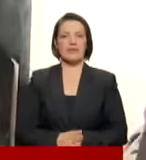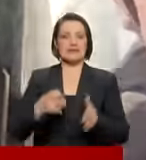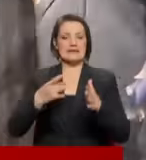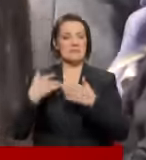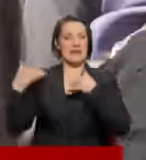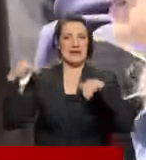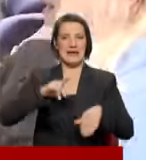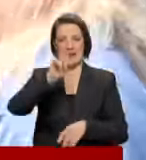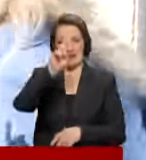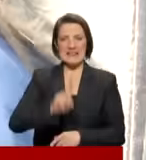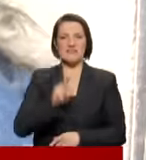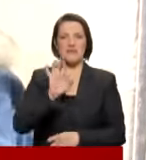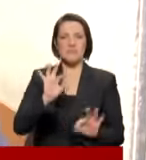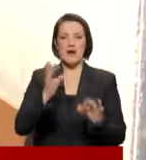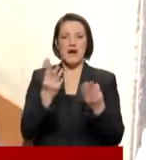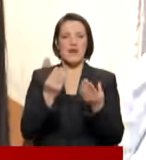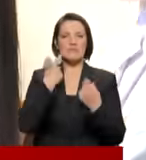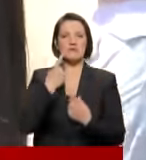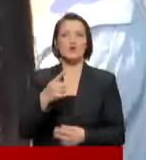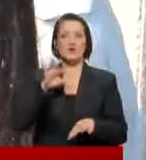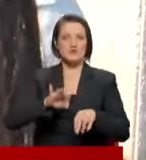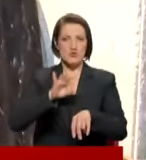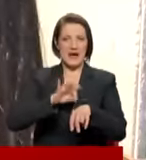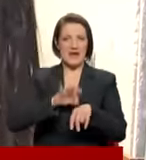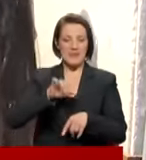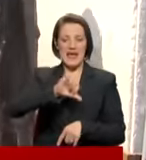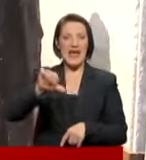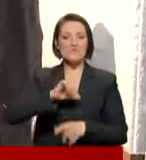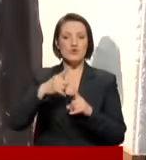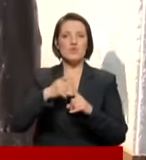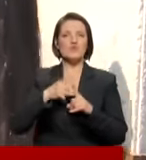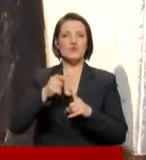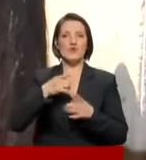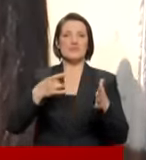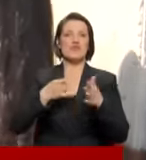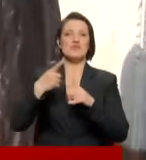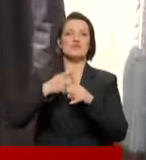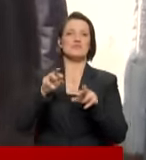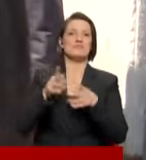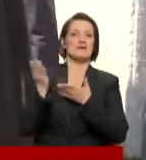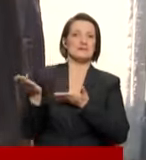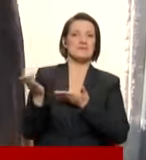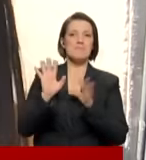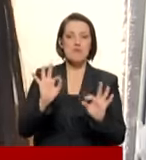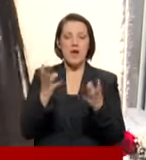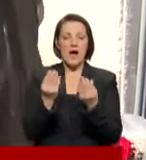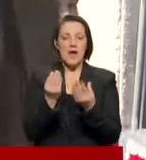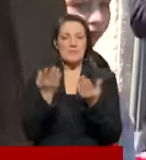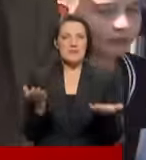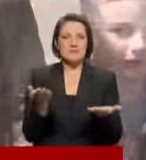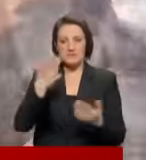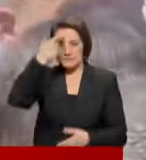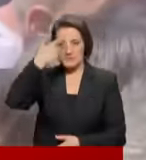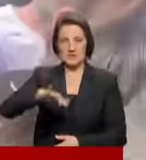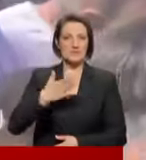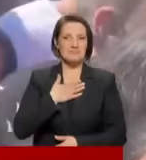Diyarbakır'dan geldim. İlk defa böyle bir kalabalık gördüm. Şu an sanırım Eminönü'nün nüfusu Diyarbakır'ın nüfusu kadar. Yani böyle bir kalabalık,